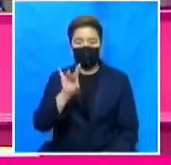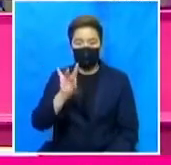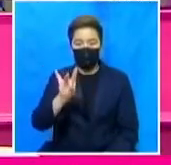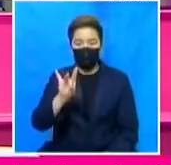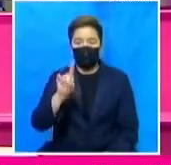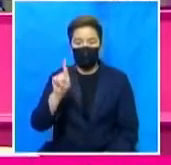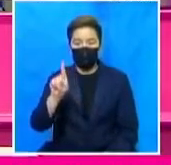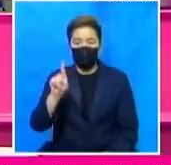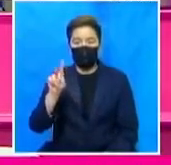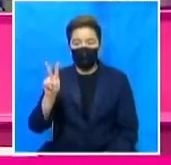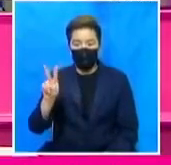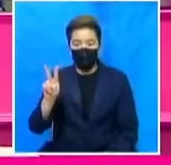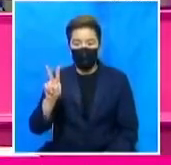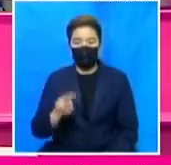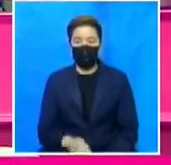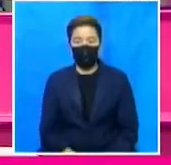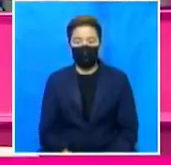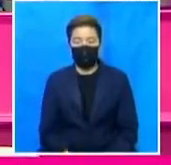111812